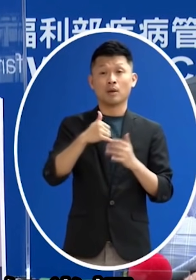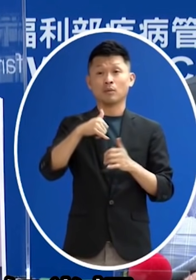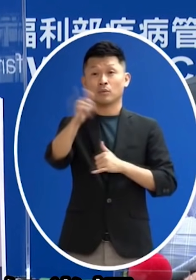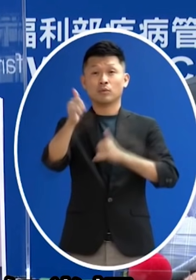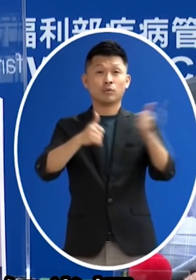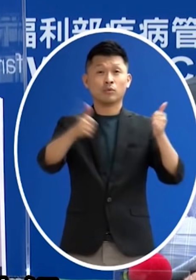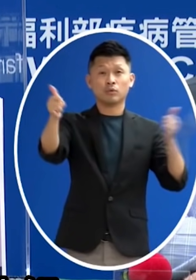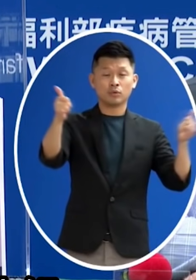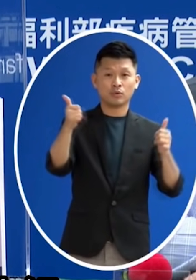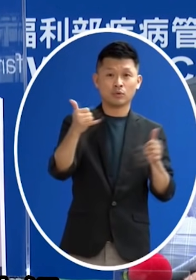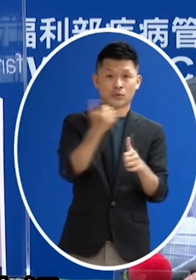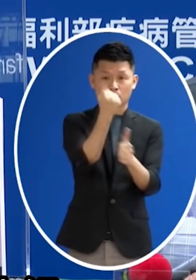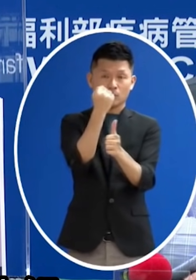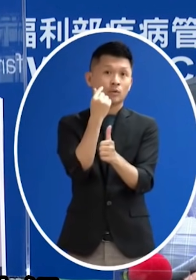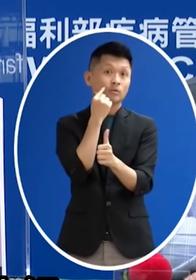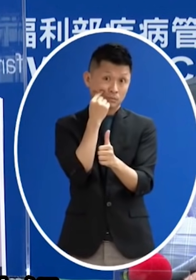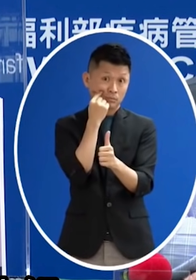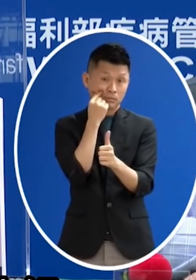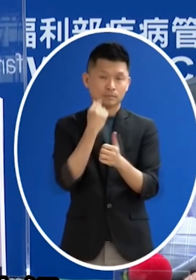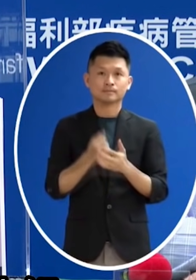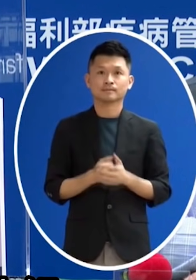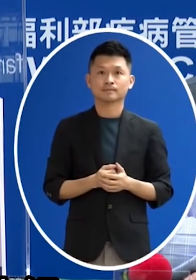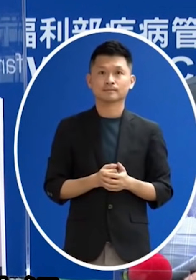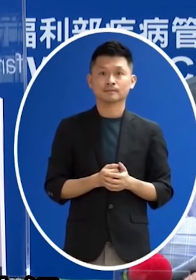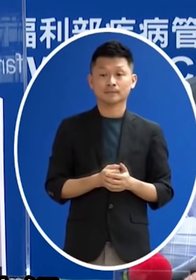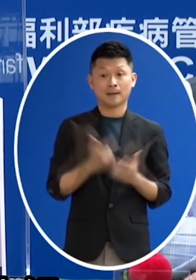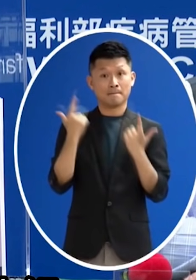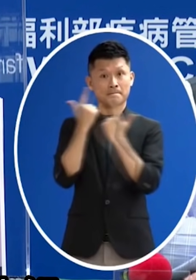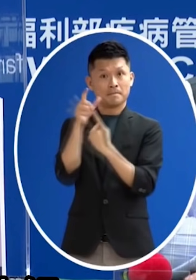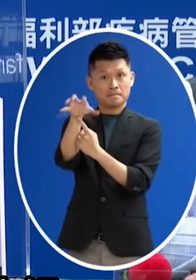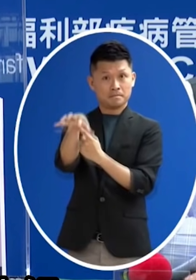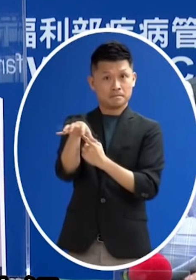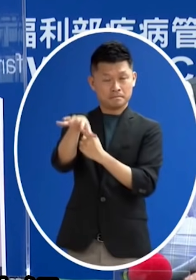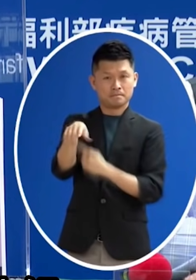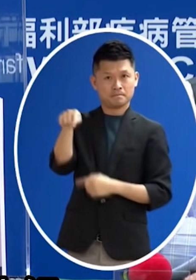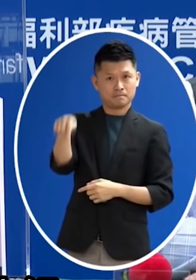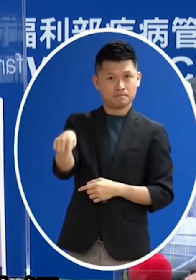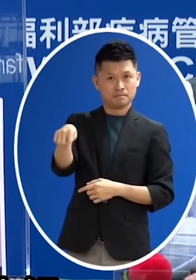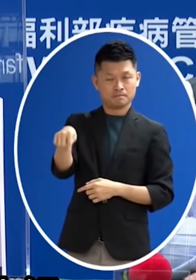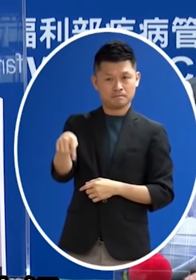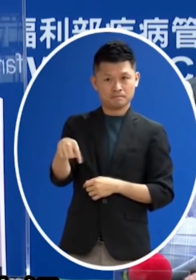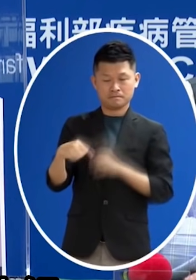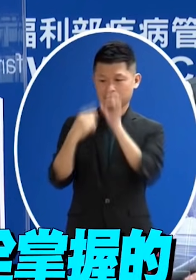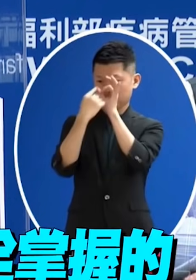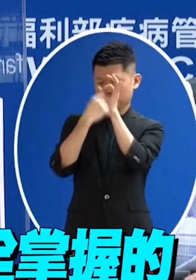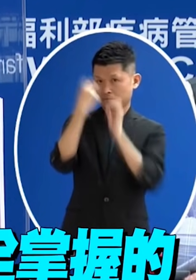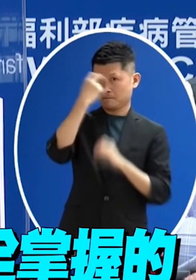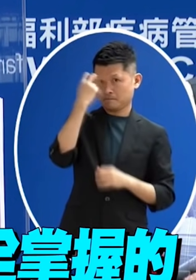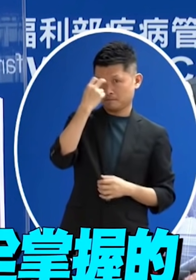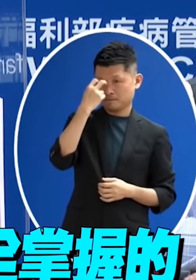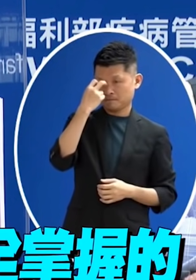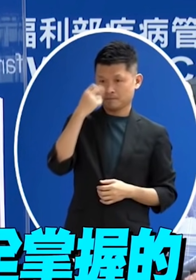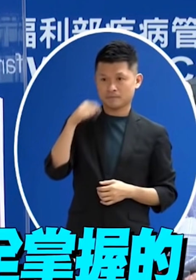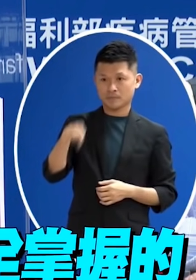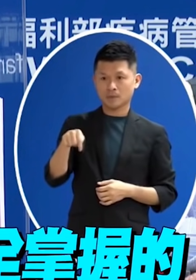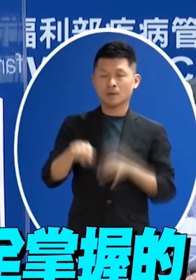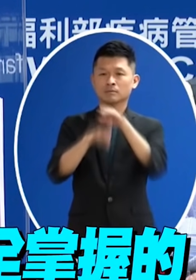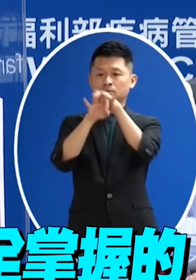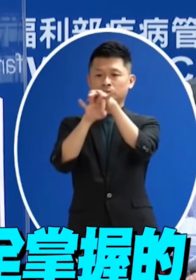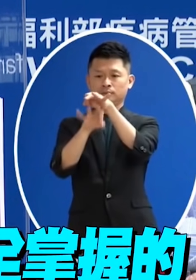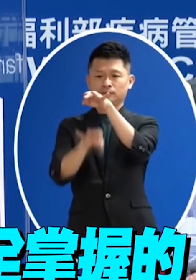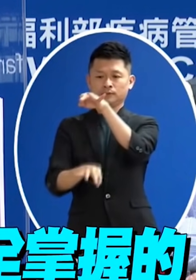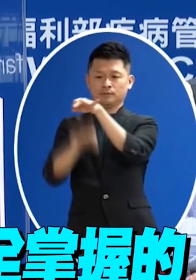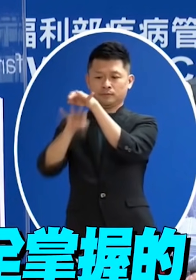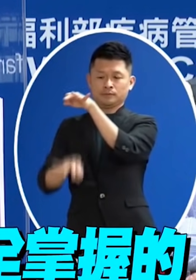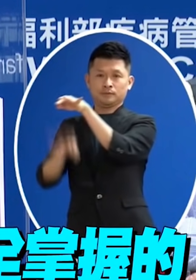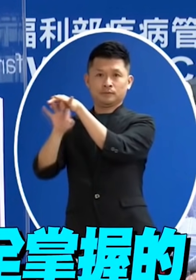握。但是呢，在这个北农这个在做这个采检的时候，事实上这个名册